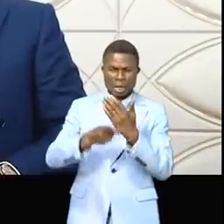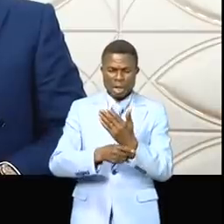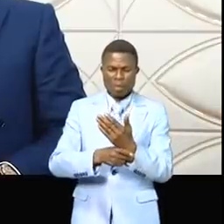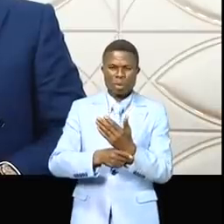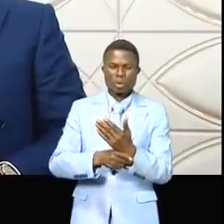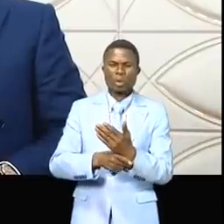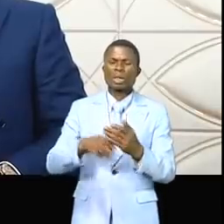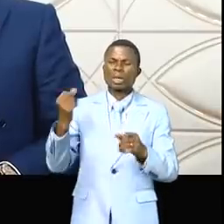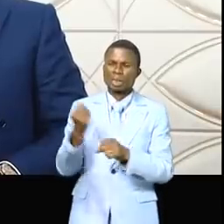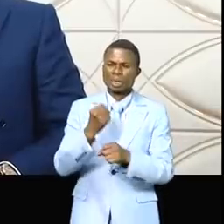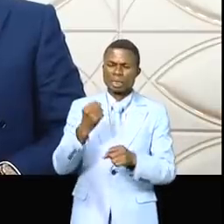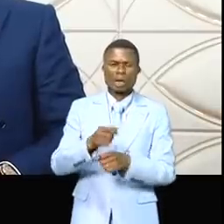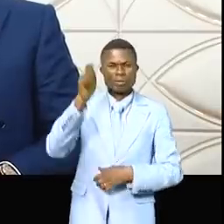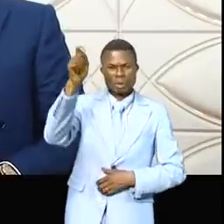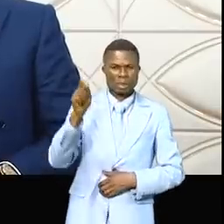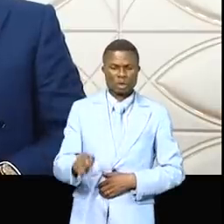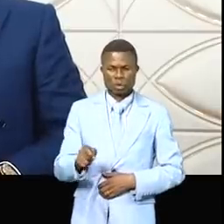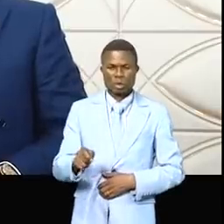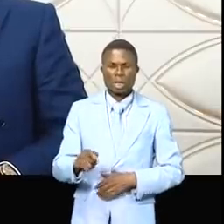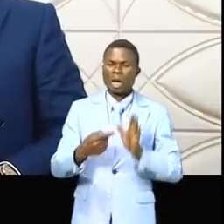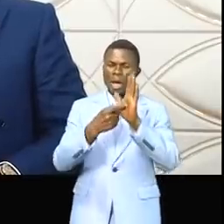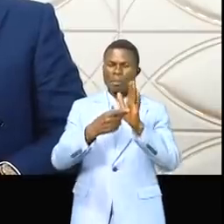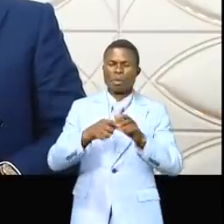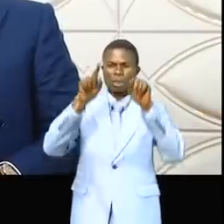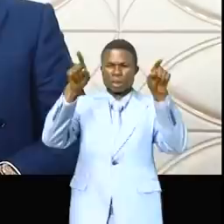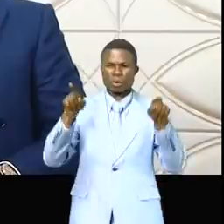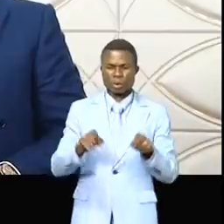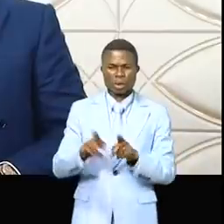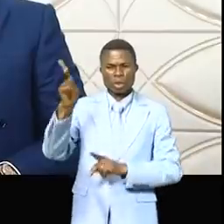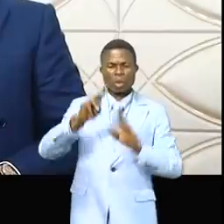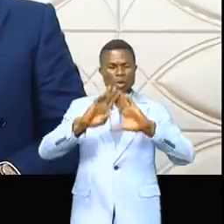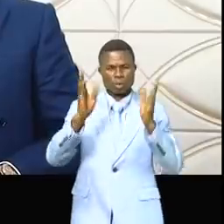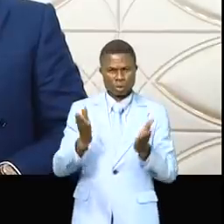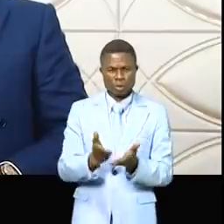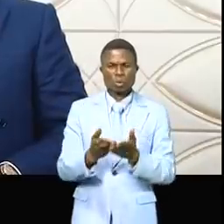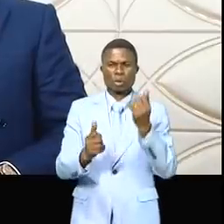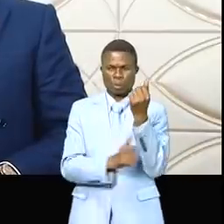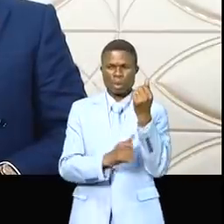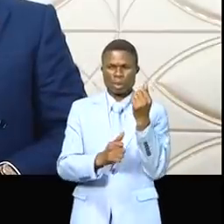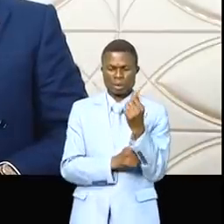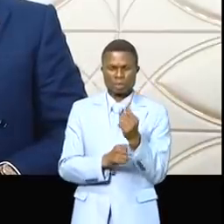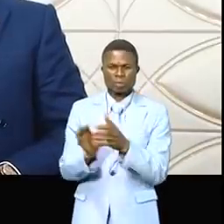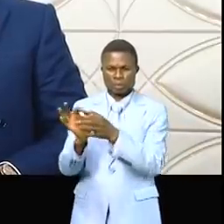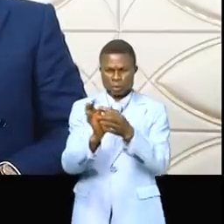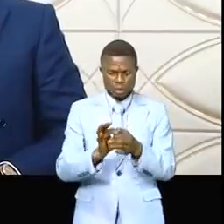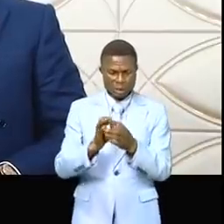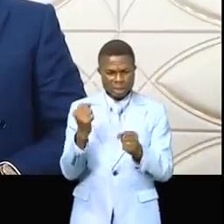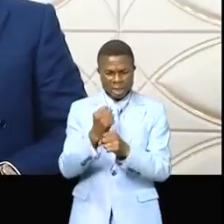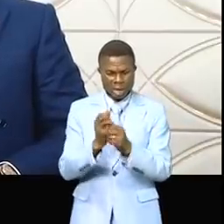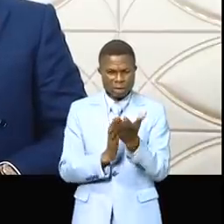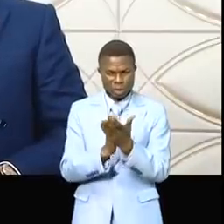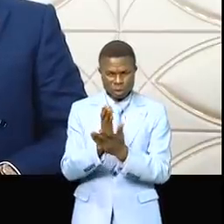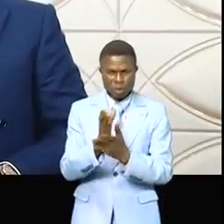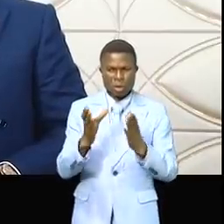respectifs l'action des forces armées. Aux populations locales, de coopérer étroitement avec